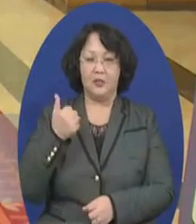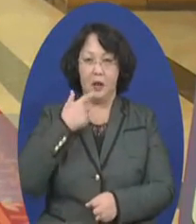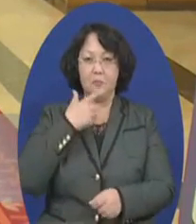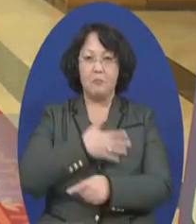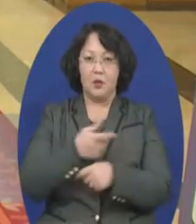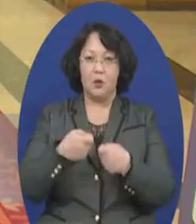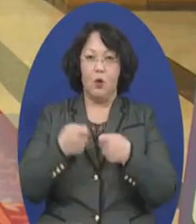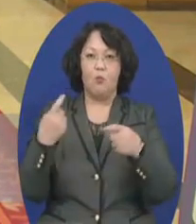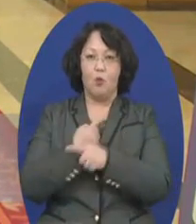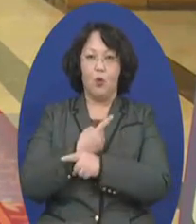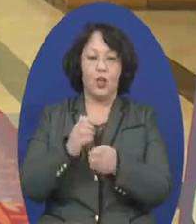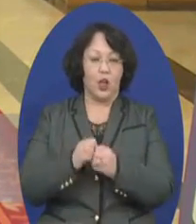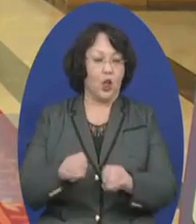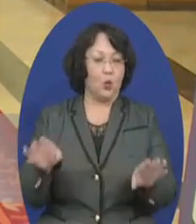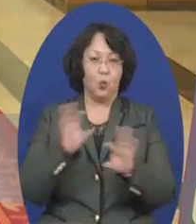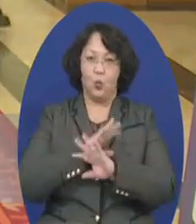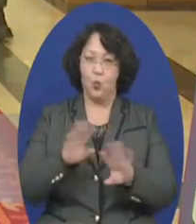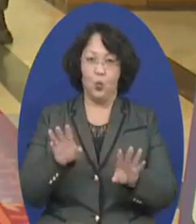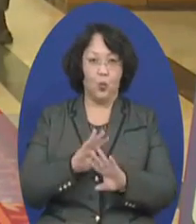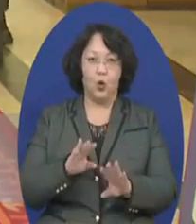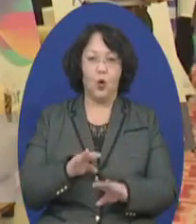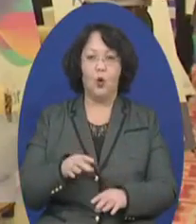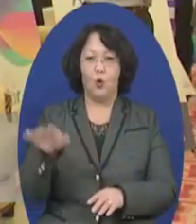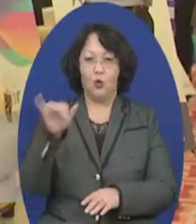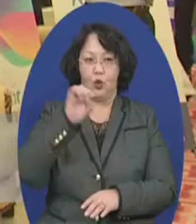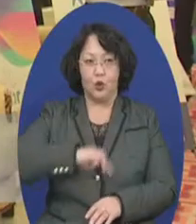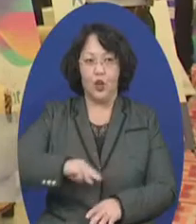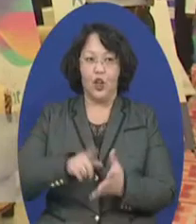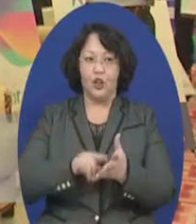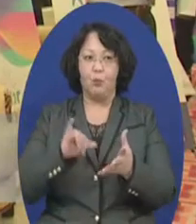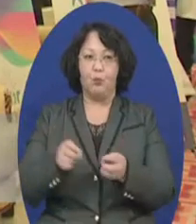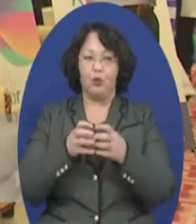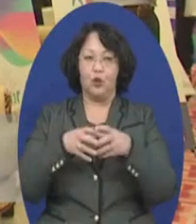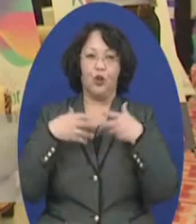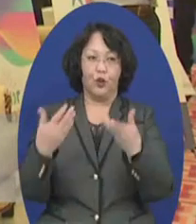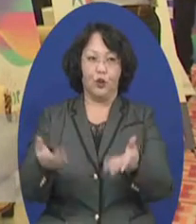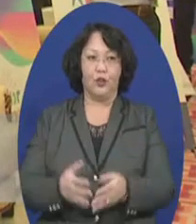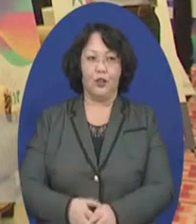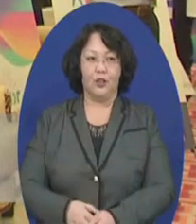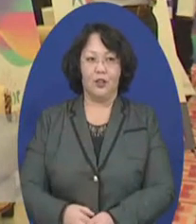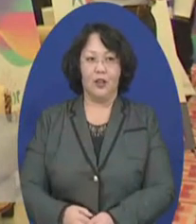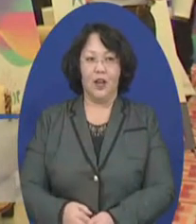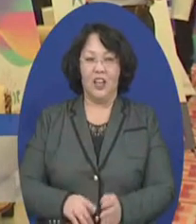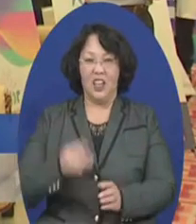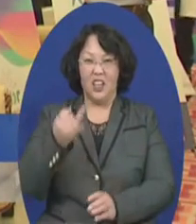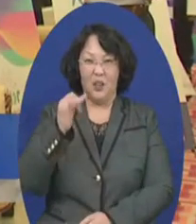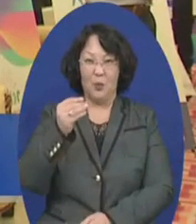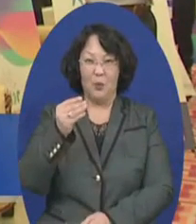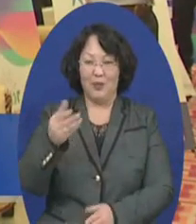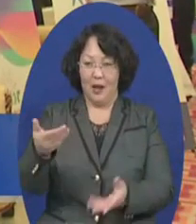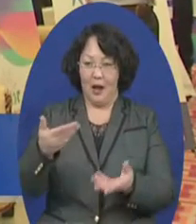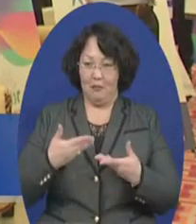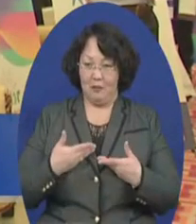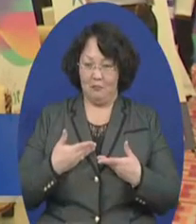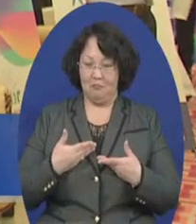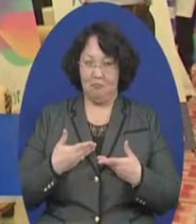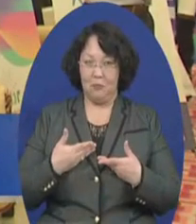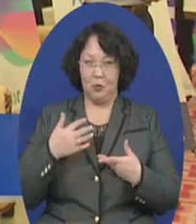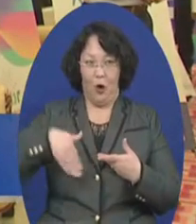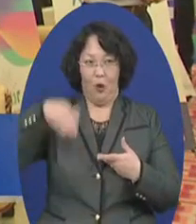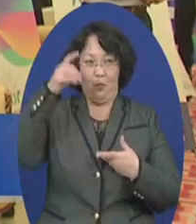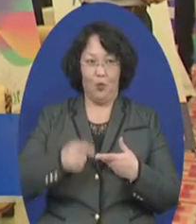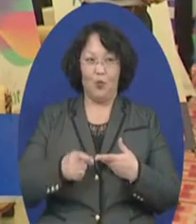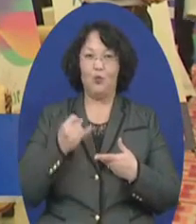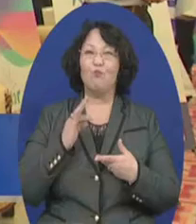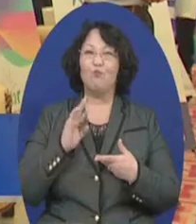ямар нэгэн буруу үйл хийхгүй одоо улстай хэрэгтэй зүйл хийх хэрэгтэй байх та. Жон хүүхдээс ингэж иргэний үлдэх шууд анх авар л өөрийгөө амар тийм том